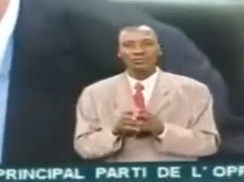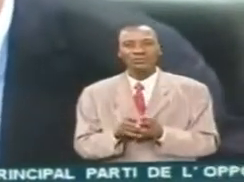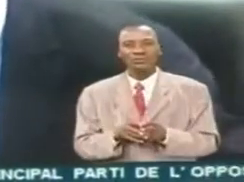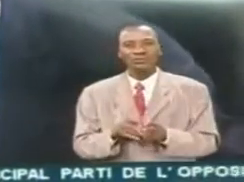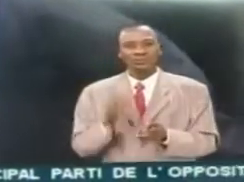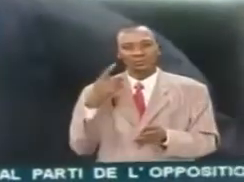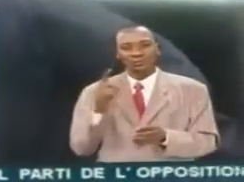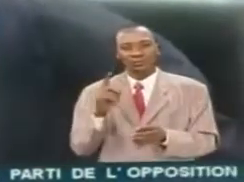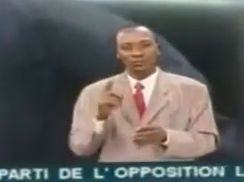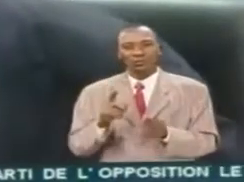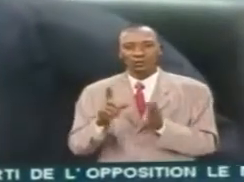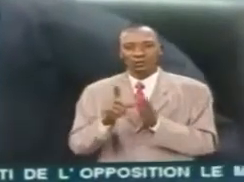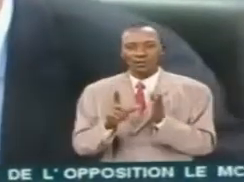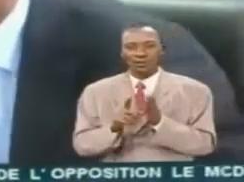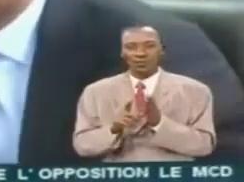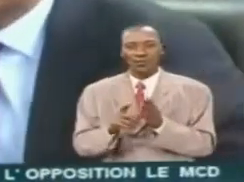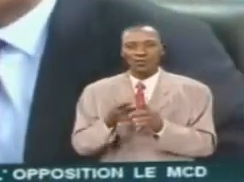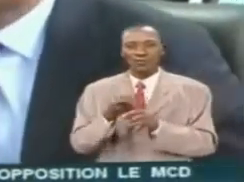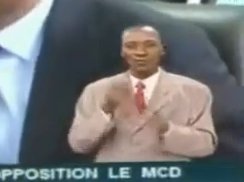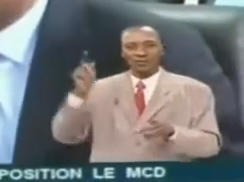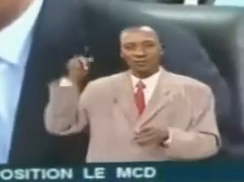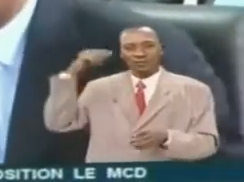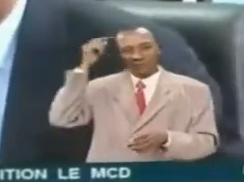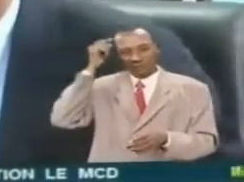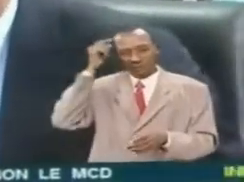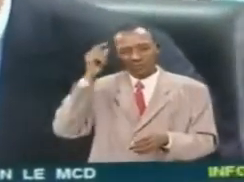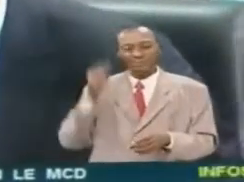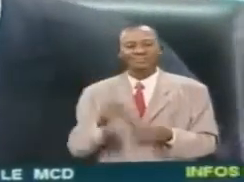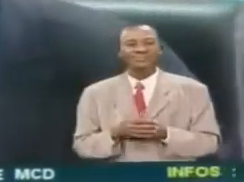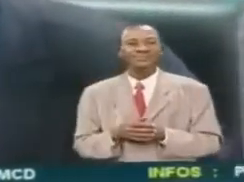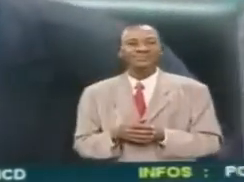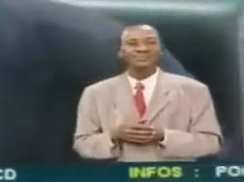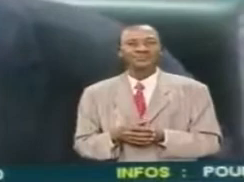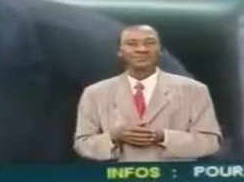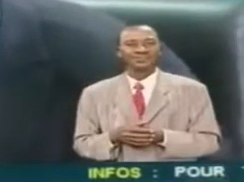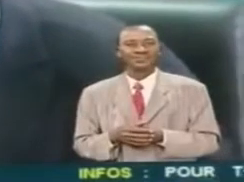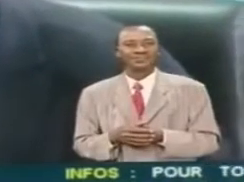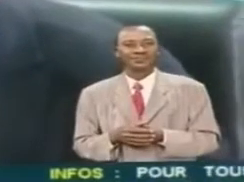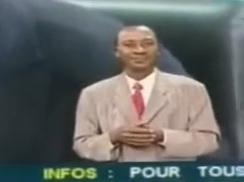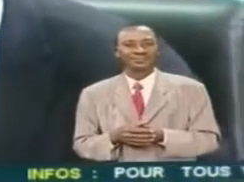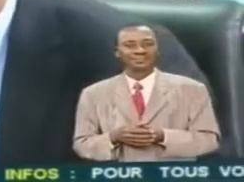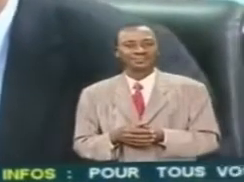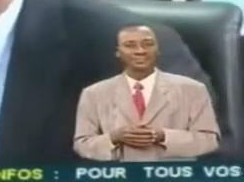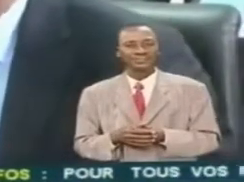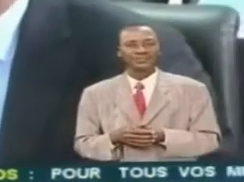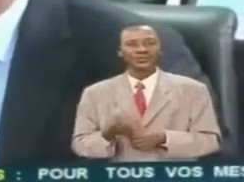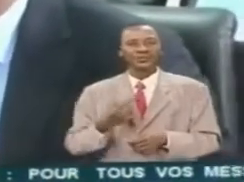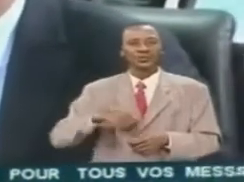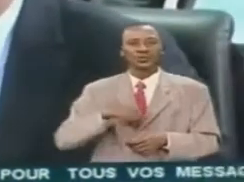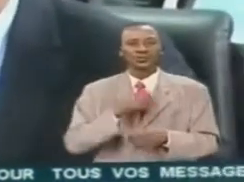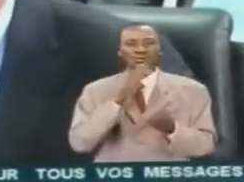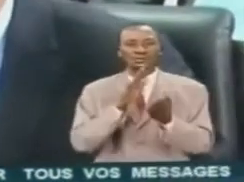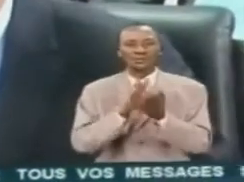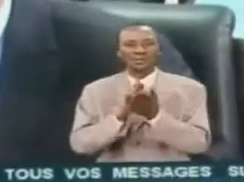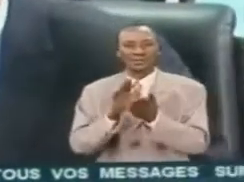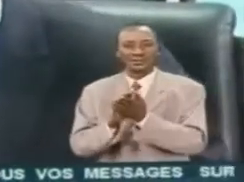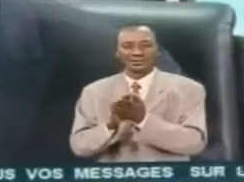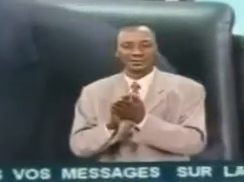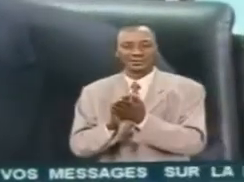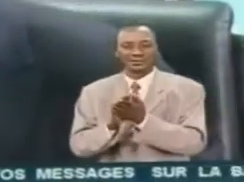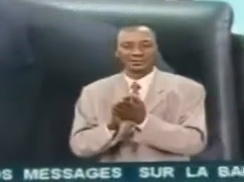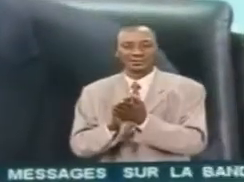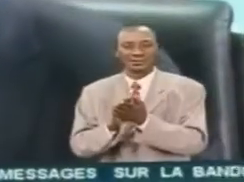par le gouvernement central. Enfin, nous avons salué l'élan de